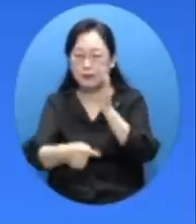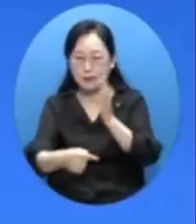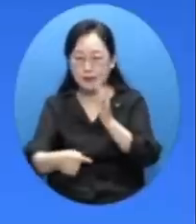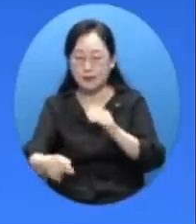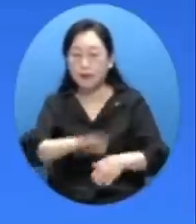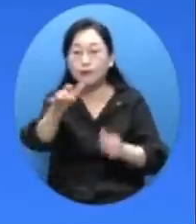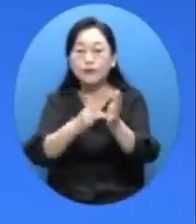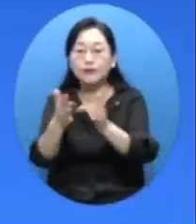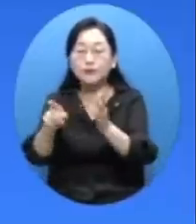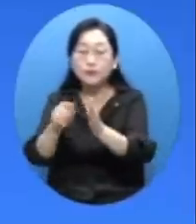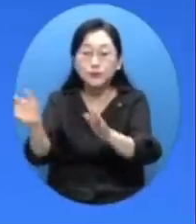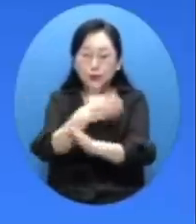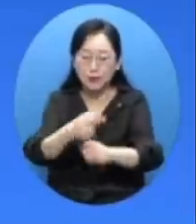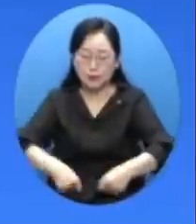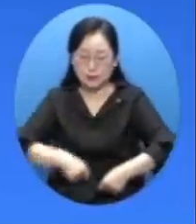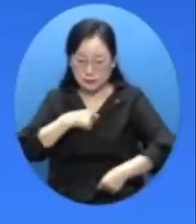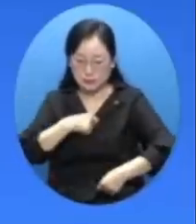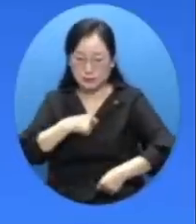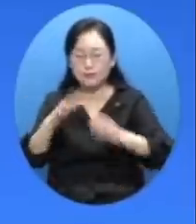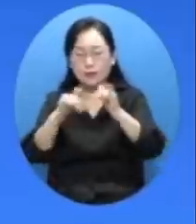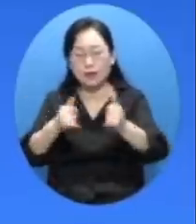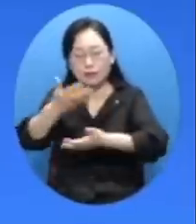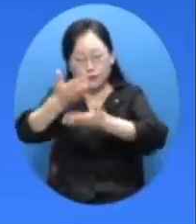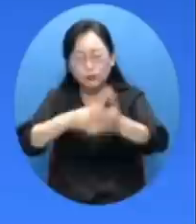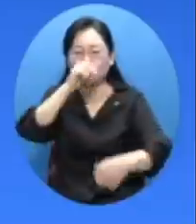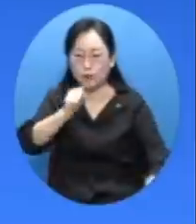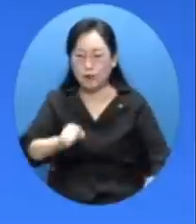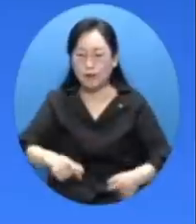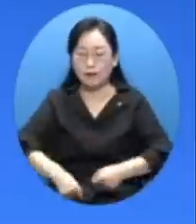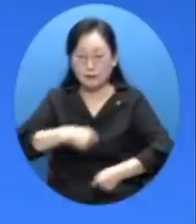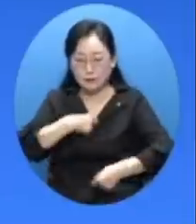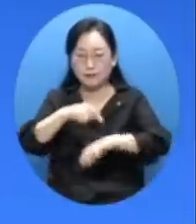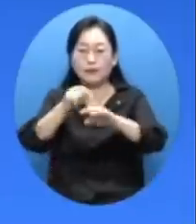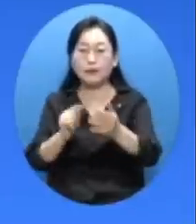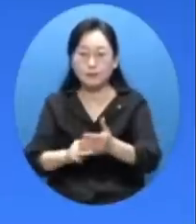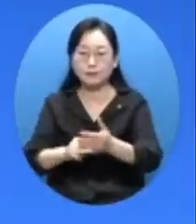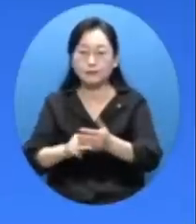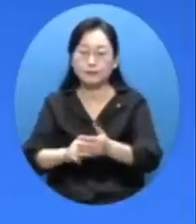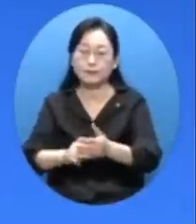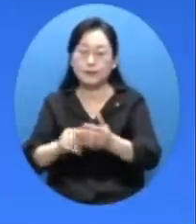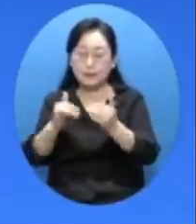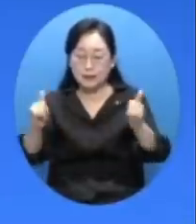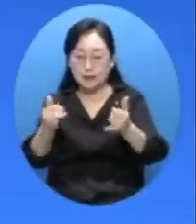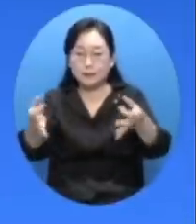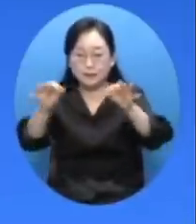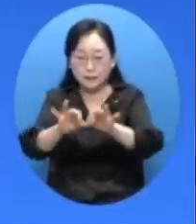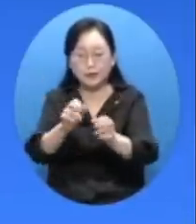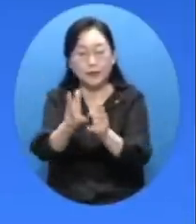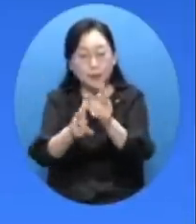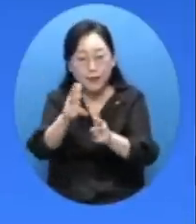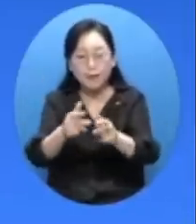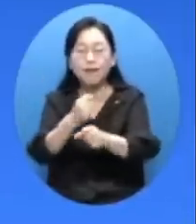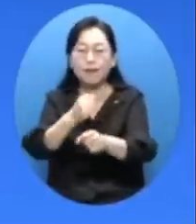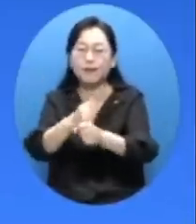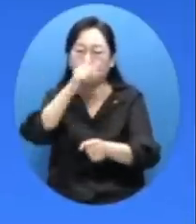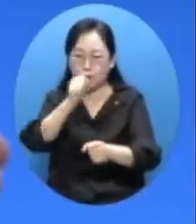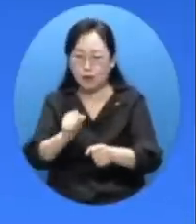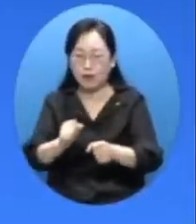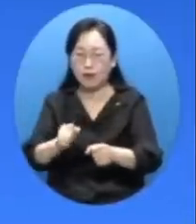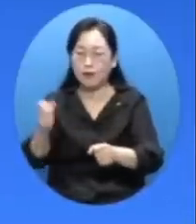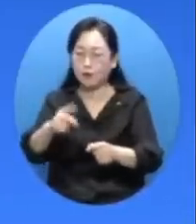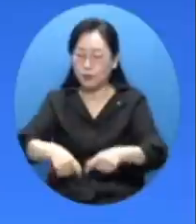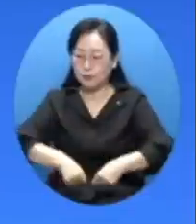믿고 나서 진실된 사람과 사귀어야 됩니다. 진실된 사람과 사업도 할 때 파트너가 되고 진실된